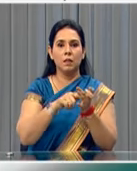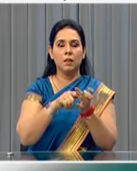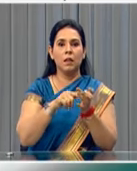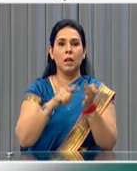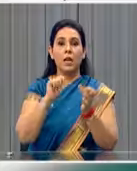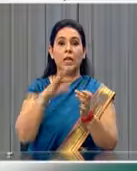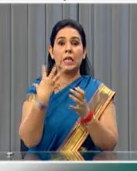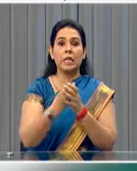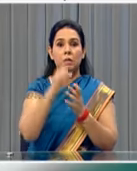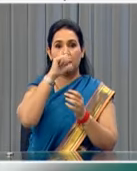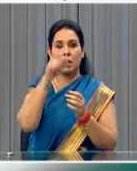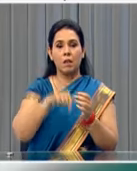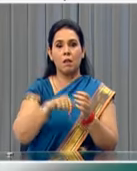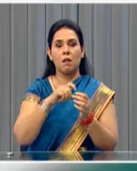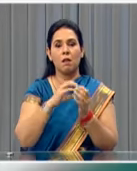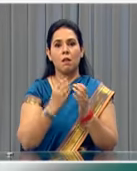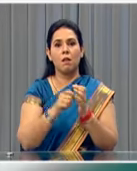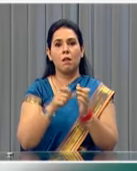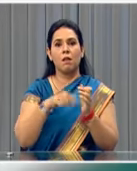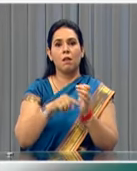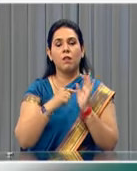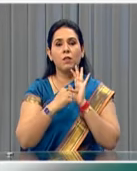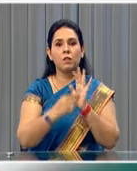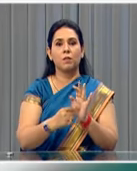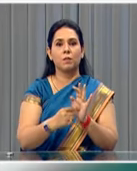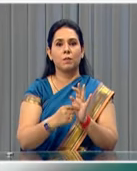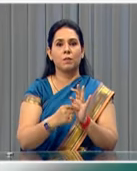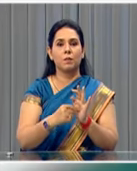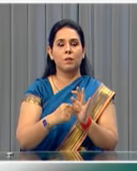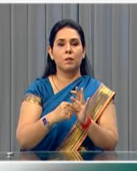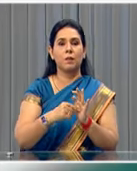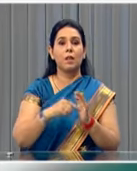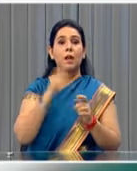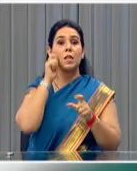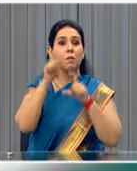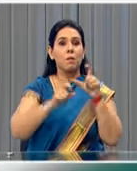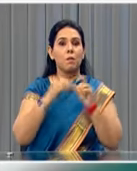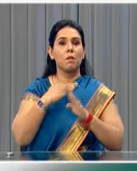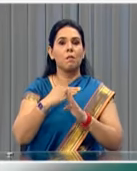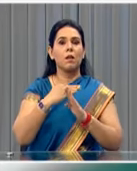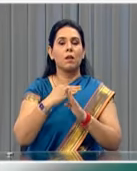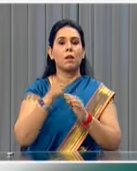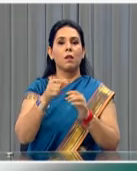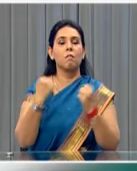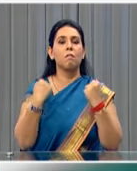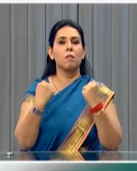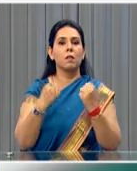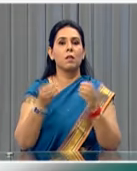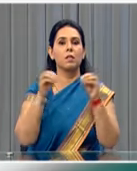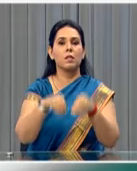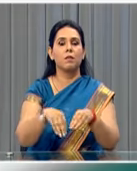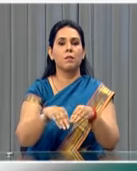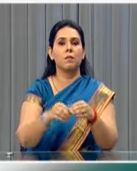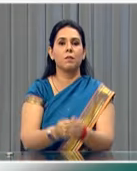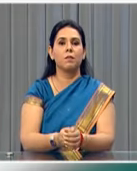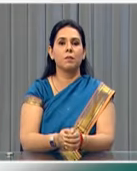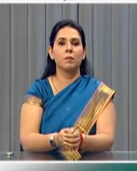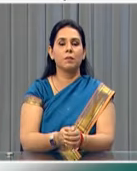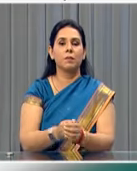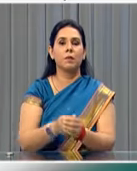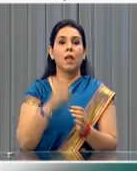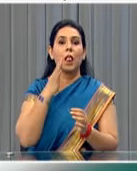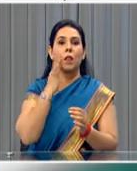टीम इंडिया के इस रूप में जन भागीदारी को बल दिया गया है,